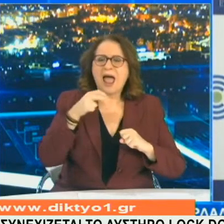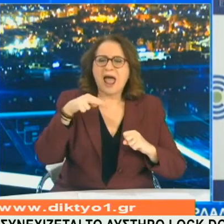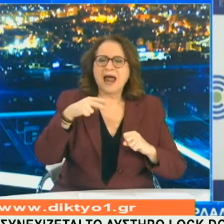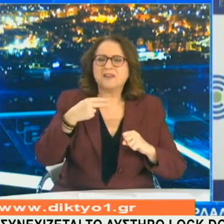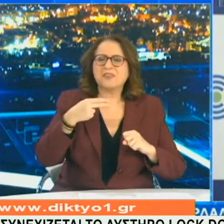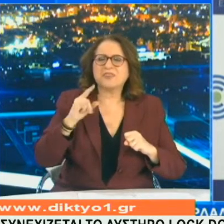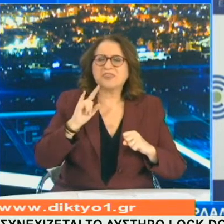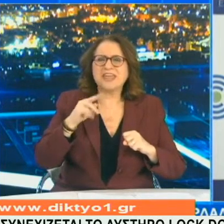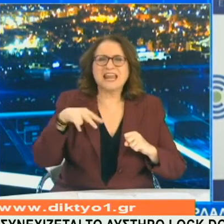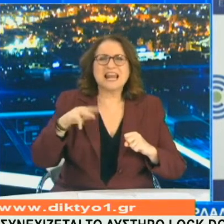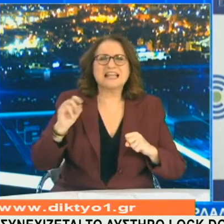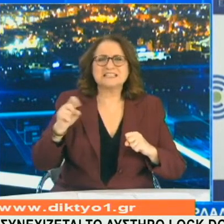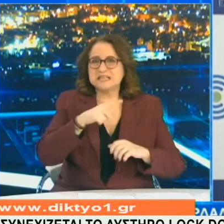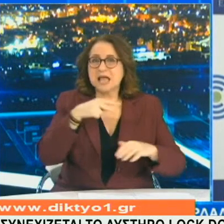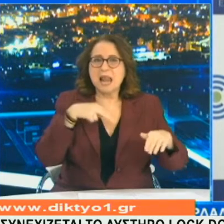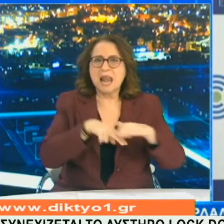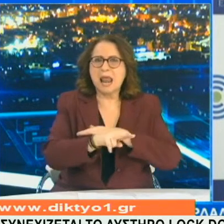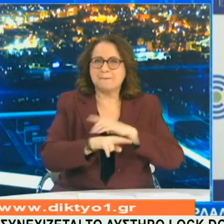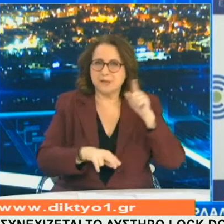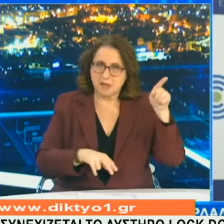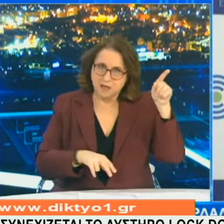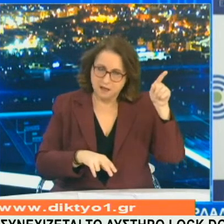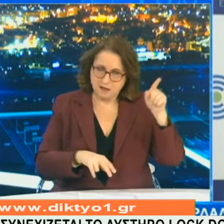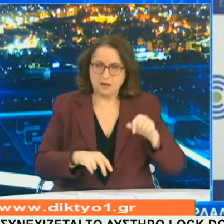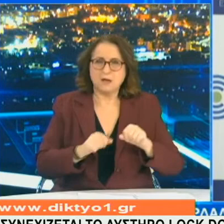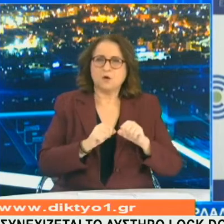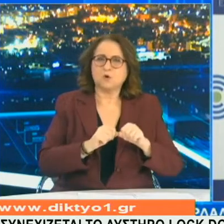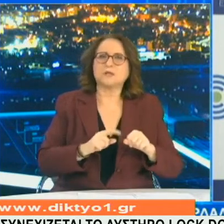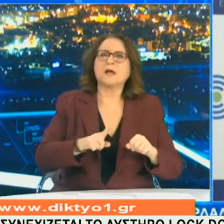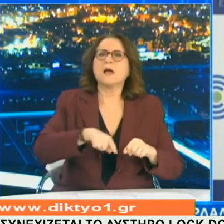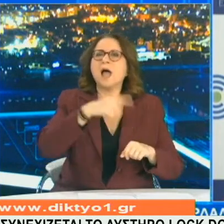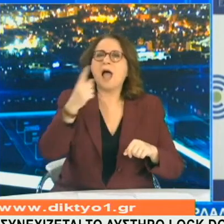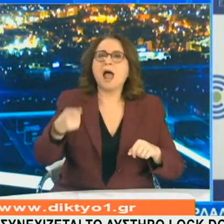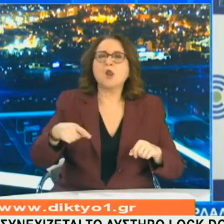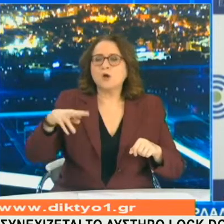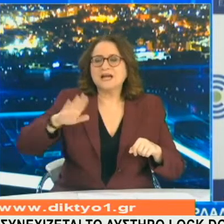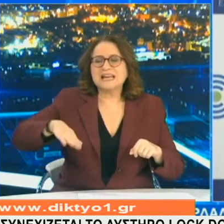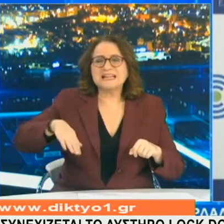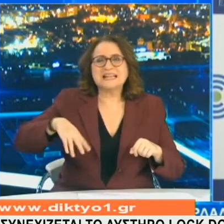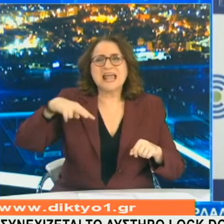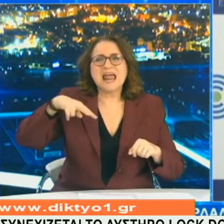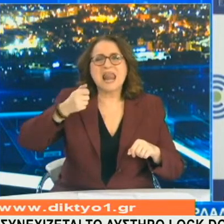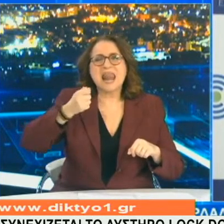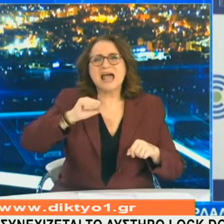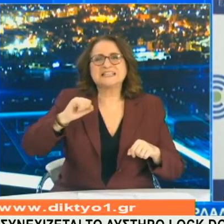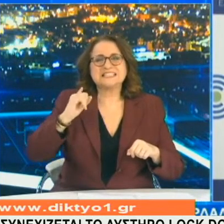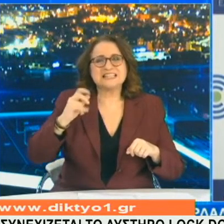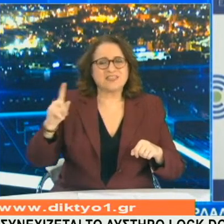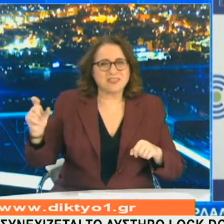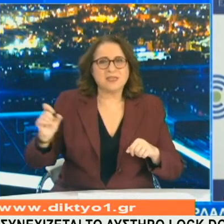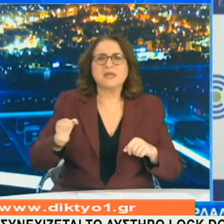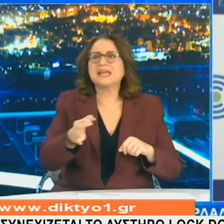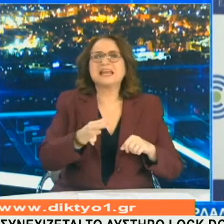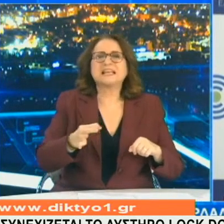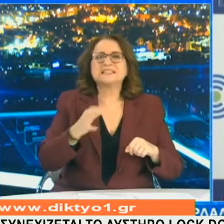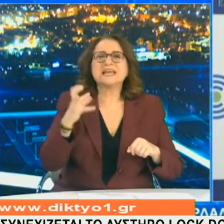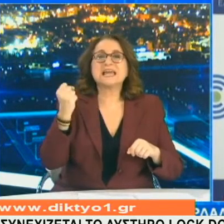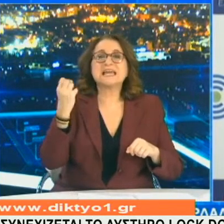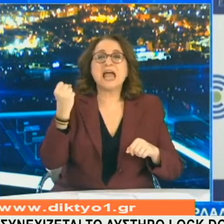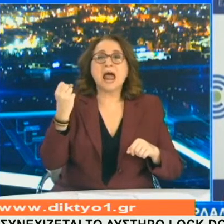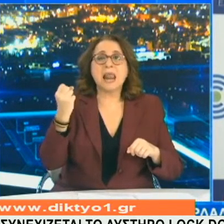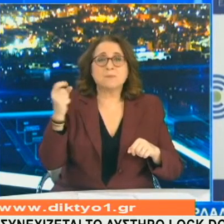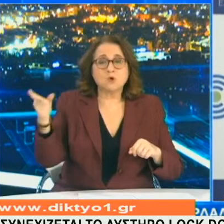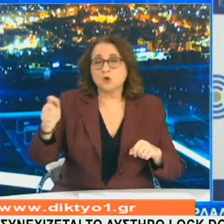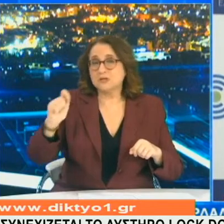Δήμου Λαμιαίων και Παλαιοκάστρου, του Δήμου Σιτίας Λασιθίου, στην Ίσο Κάλυμνο, στο Δήμο Σπάρτης και στις